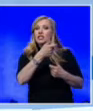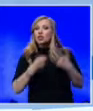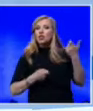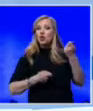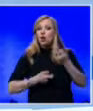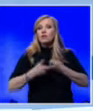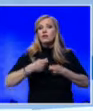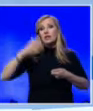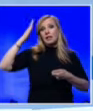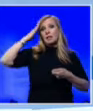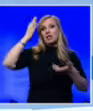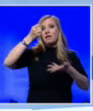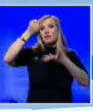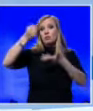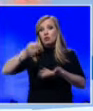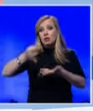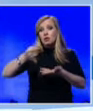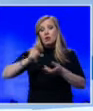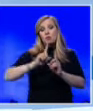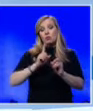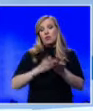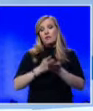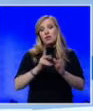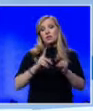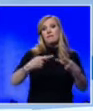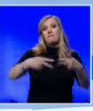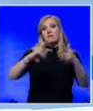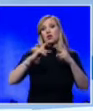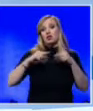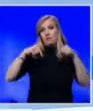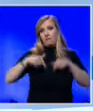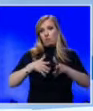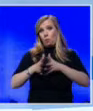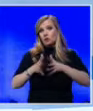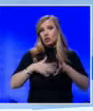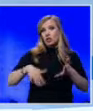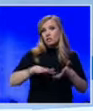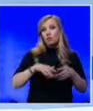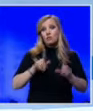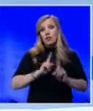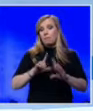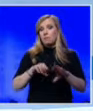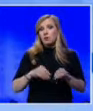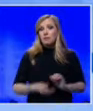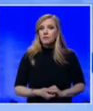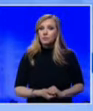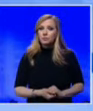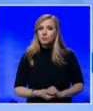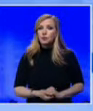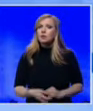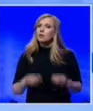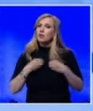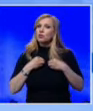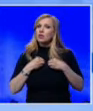на държавния бюджет, което по никакъв начин не се връща към обществото и това е неприемливо. Усещате ли подкрепа